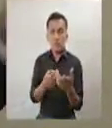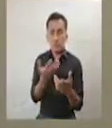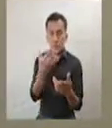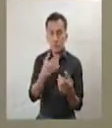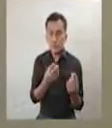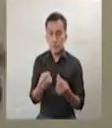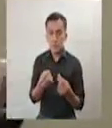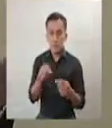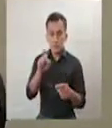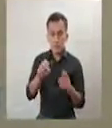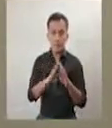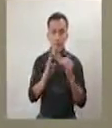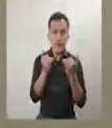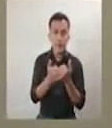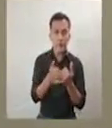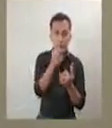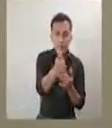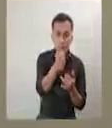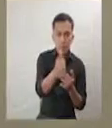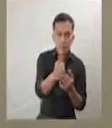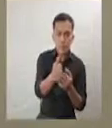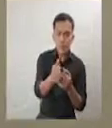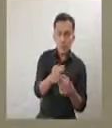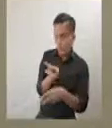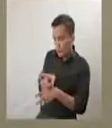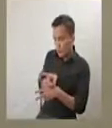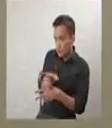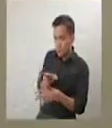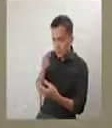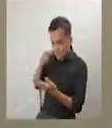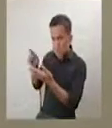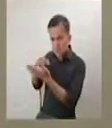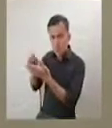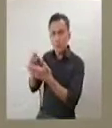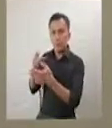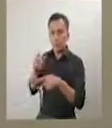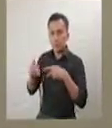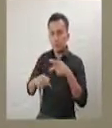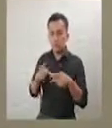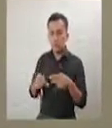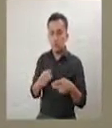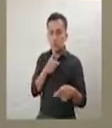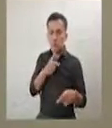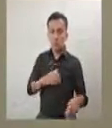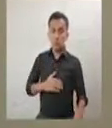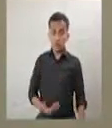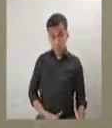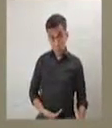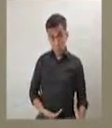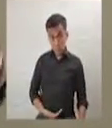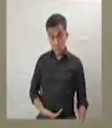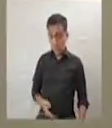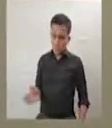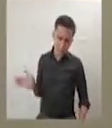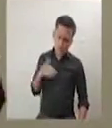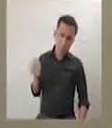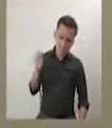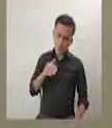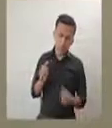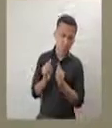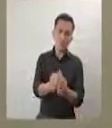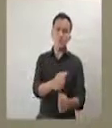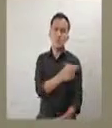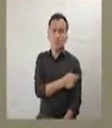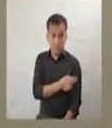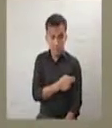dyan, dapat yung mga barangay, sila mismo ang tumingin sa kanilang mga tao na para kung sino man ang buntis, ay hikayatin nilang